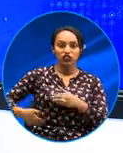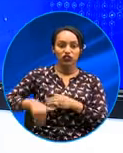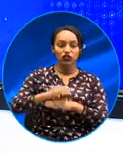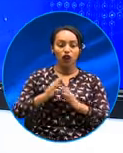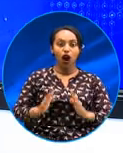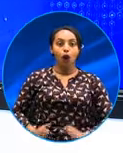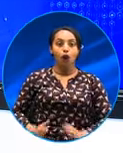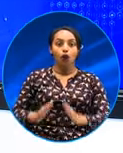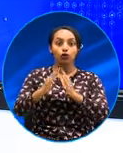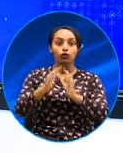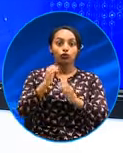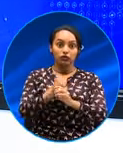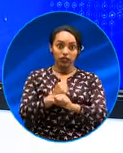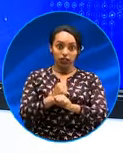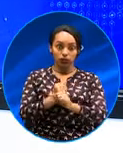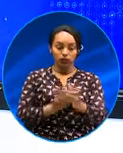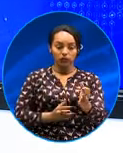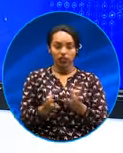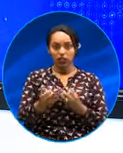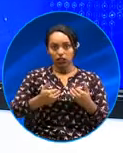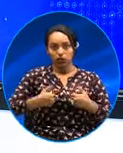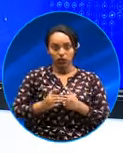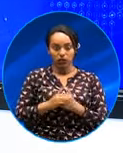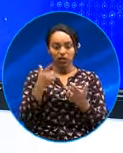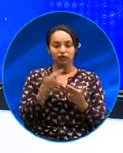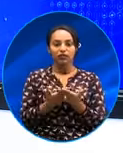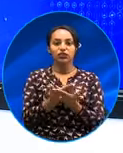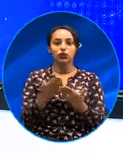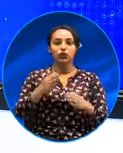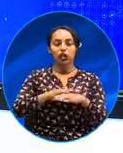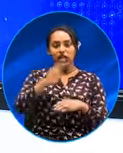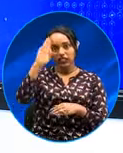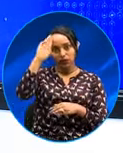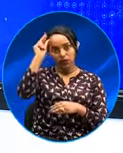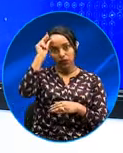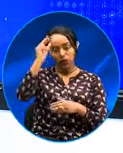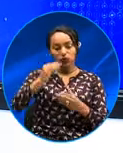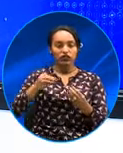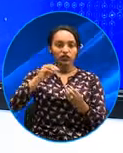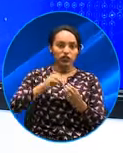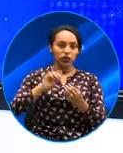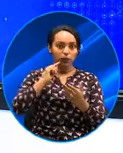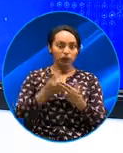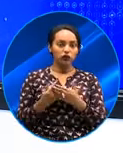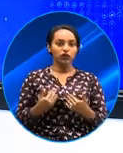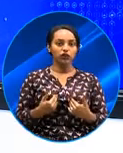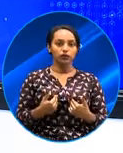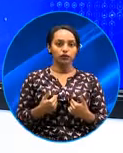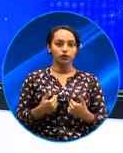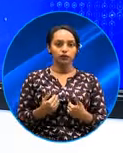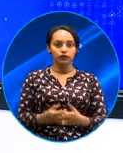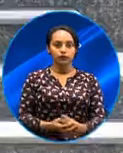ተሸፍኖ ሐውልቶቹ መገንባታቸውም ተገልጿል። በዚህ ጉዳይ ላይ ሰብስቤ ባዩ ተጨማሪ መረጃ አለው።